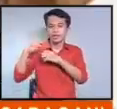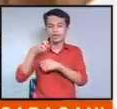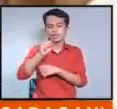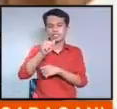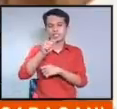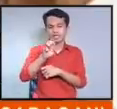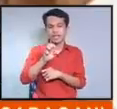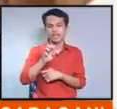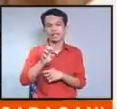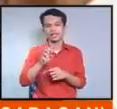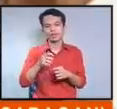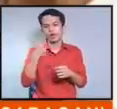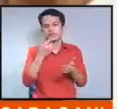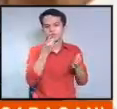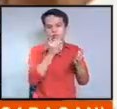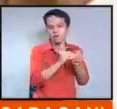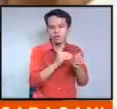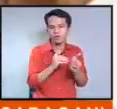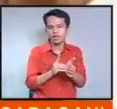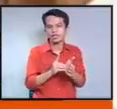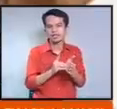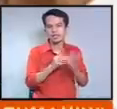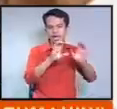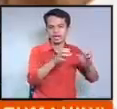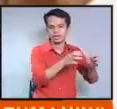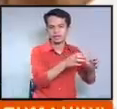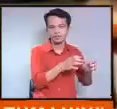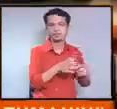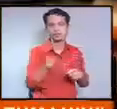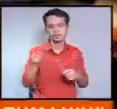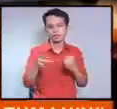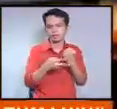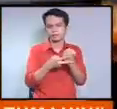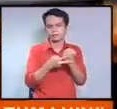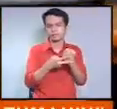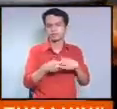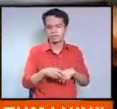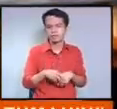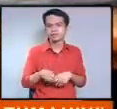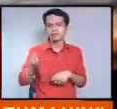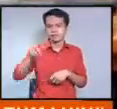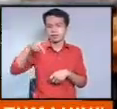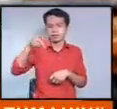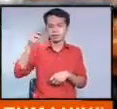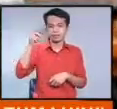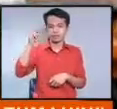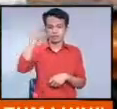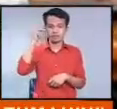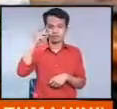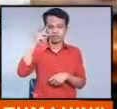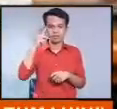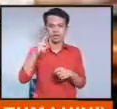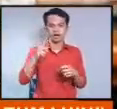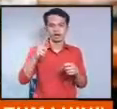matters, classified documents, baka may reservation siya. Ayon pa kay Panelo, nag-iba ang ihip ng